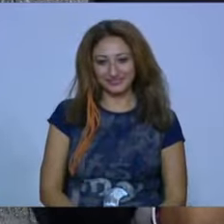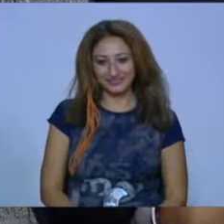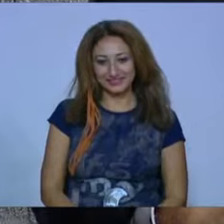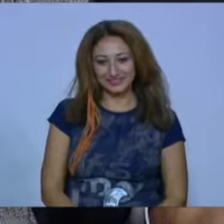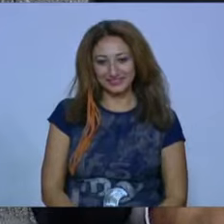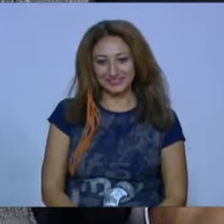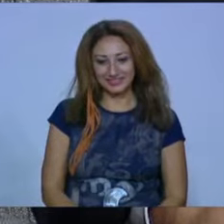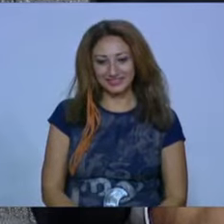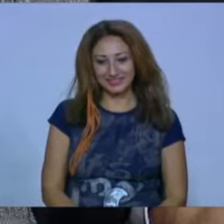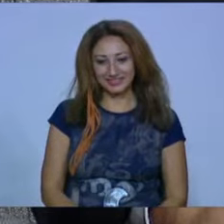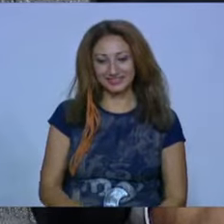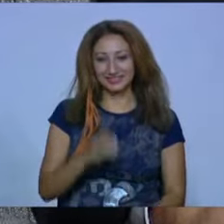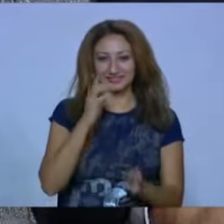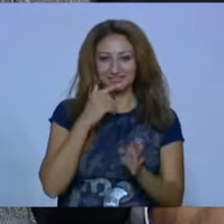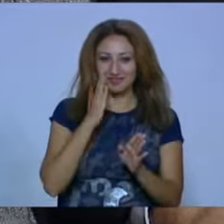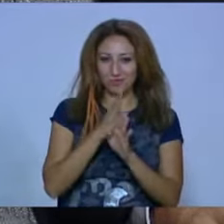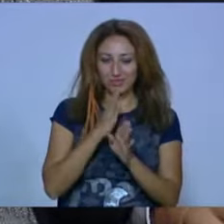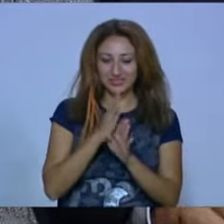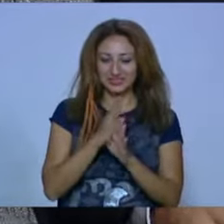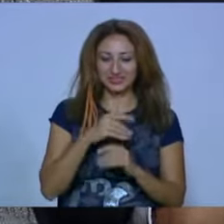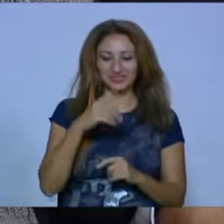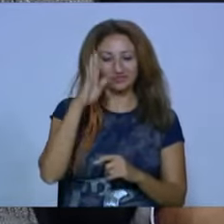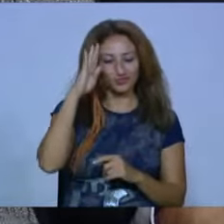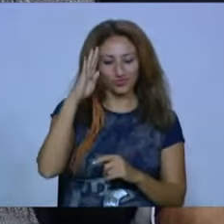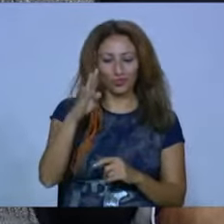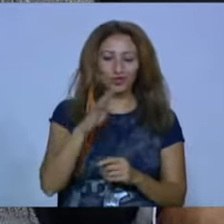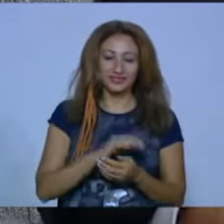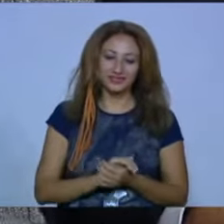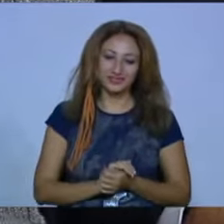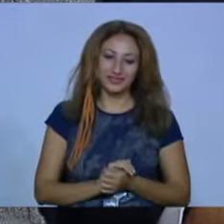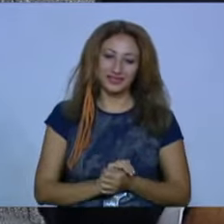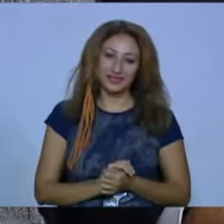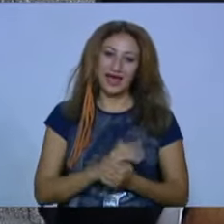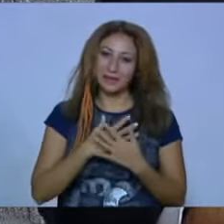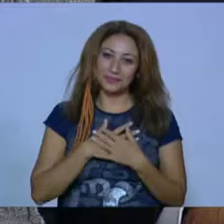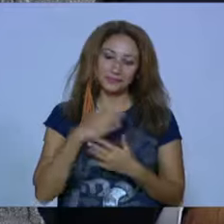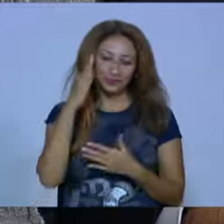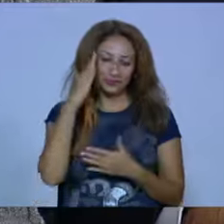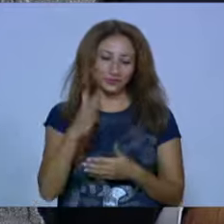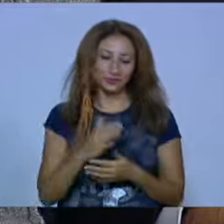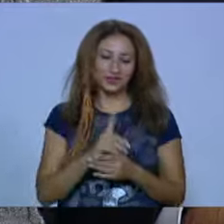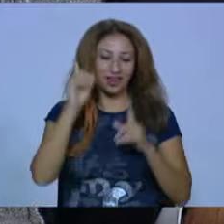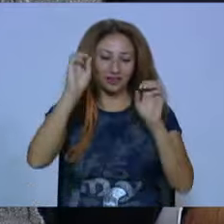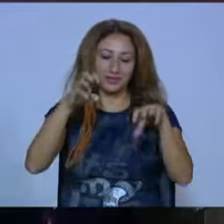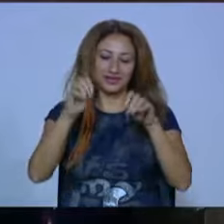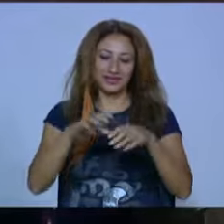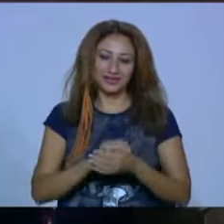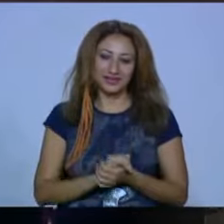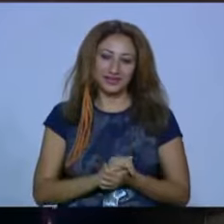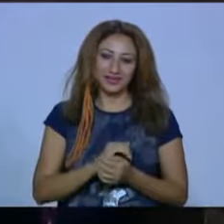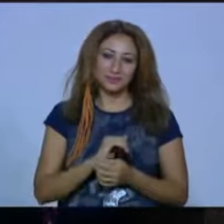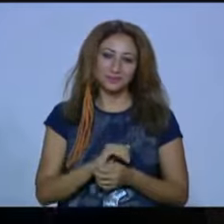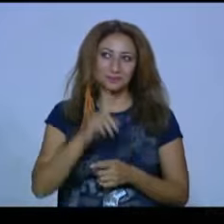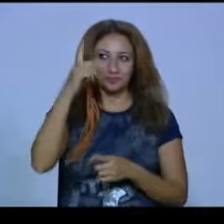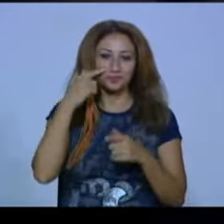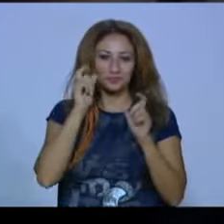ايوه. فنان الكبير اشرف عبد، ربنا يخليك يا اشرف، بشكرك جدا جدا يا حبيبي. دايما دايما ربنا يخليك. تسلم يا حبيبي، في رعايه